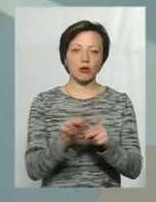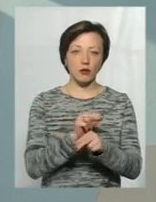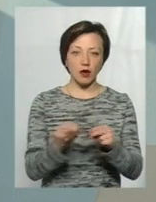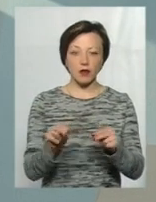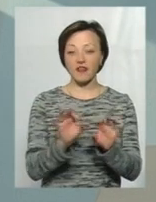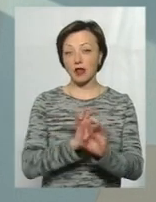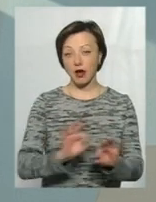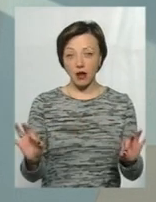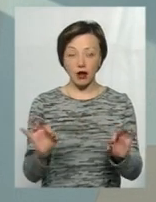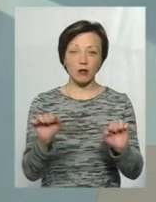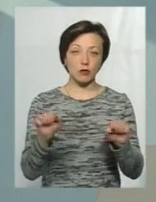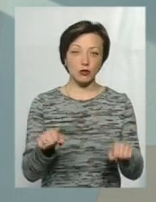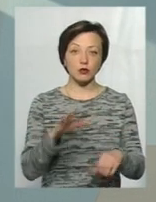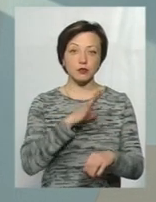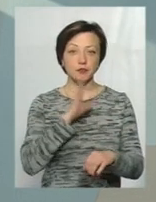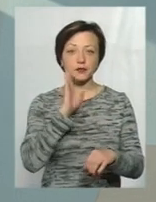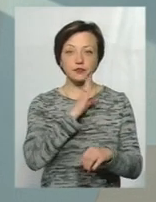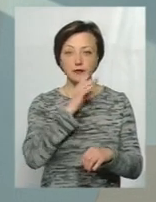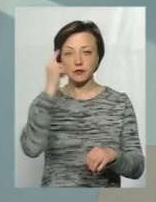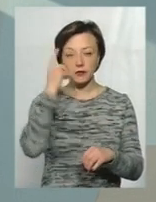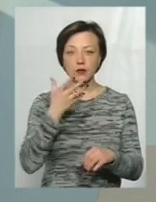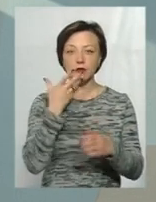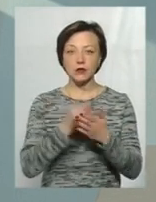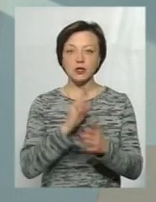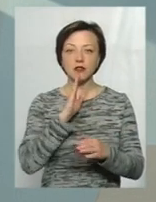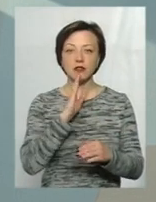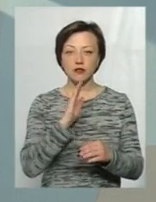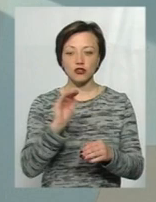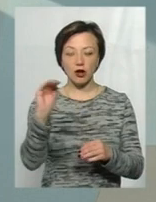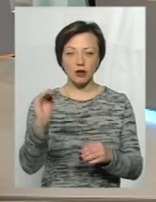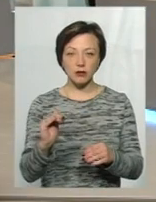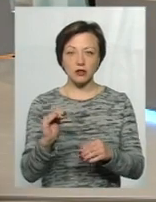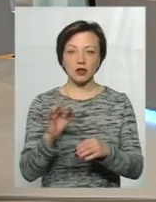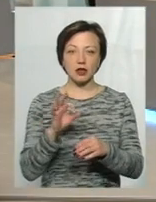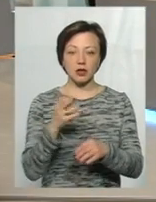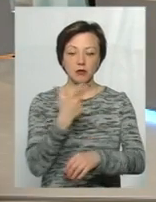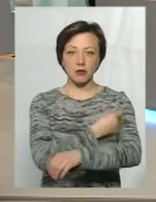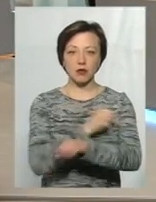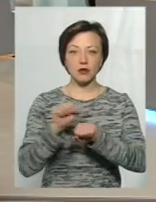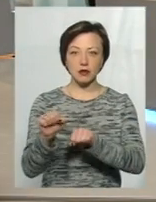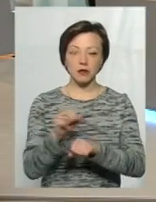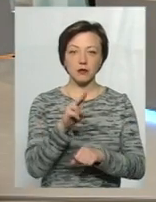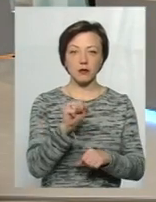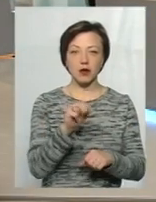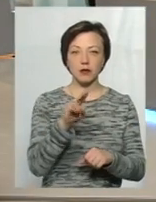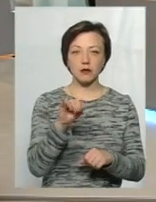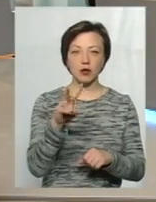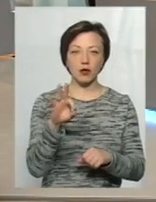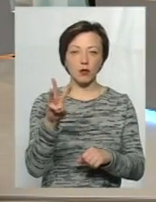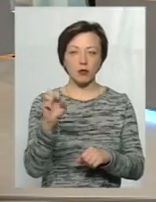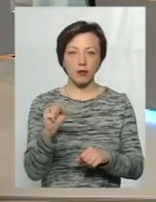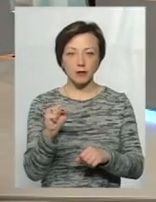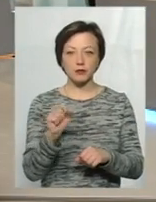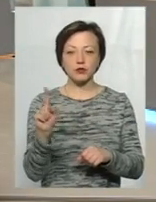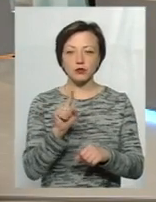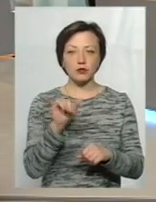В ідеалі б, звичайно, було б, щоб мами подумали про своїх дівчаток і їх провакцинували від віруса папіломи. Це подбали б про те,